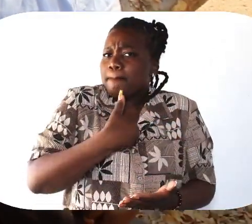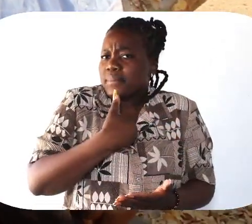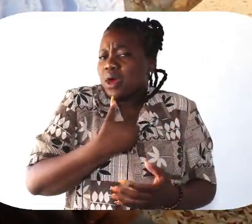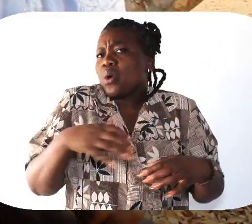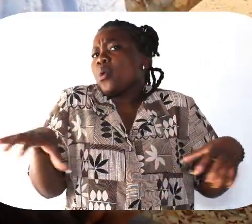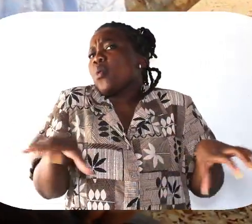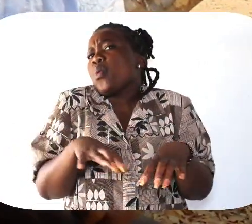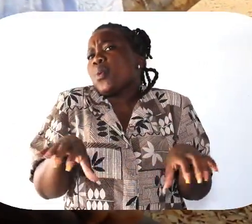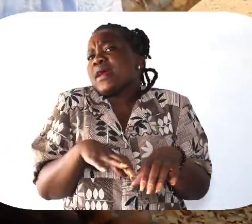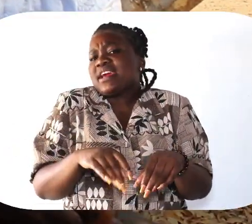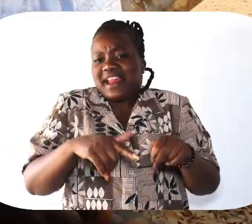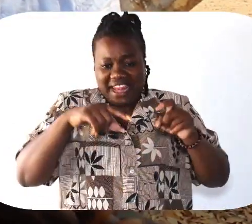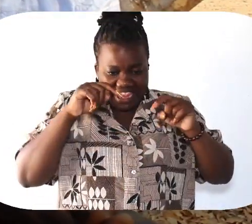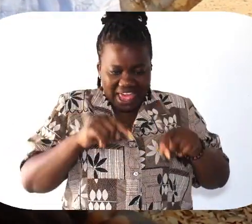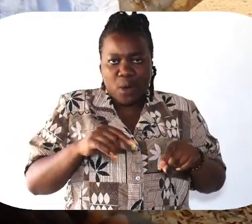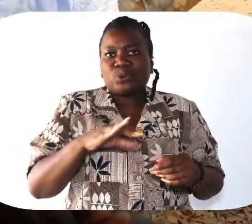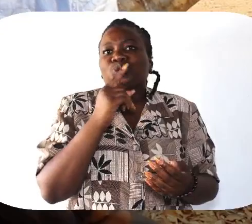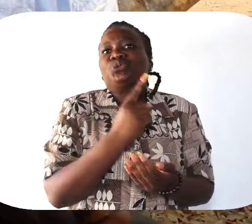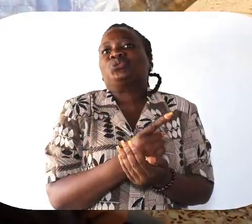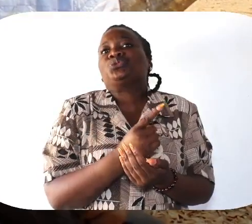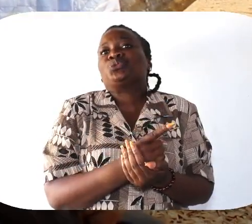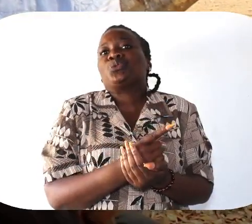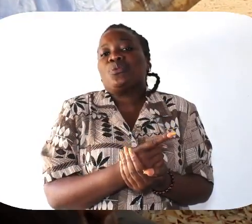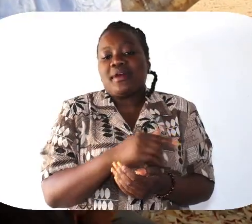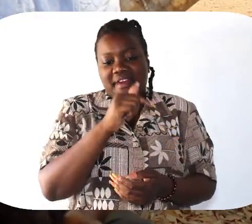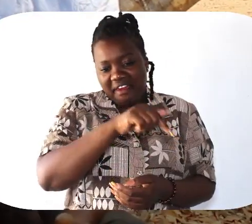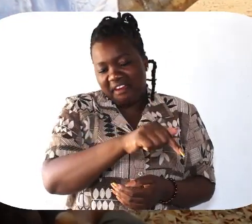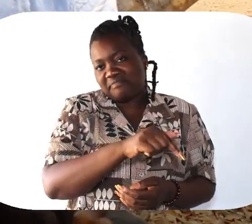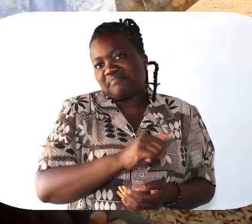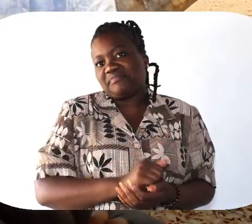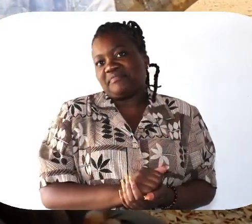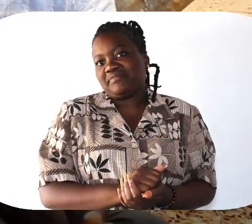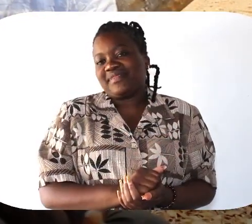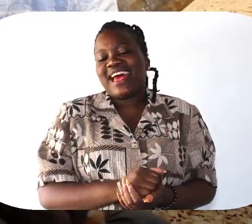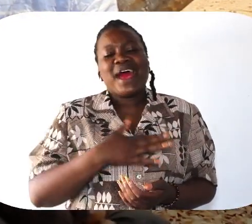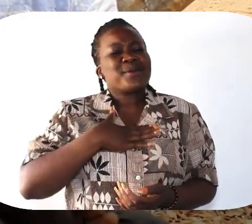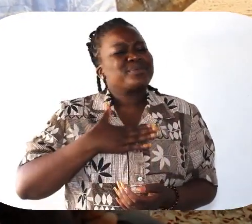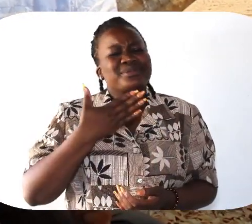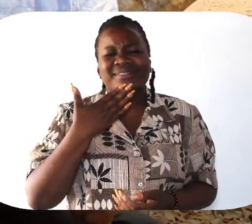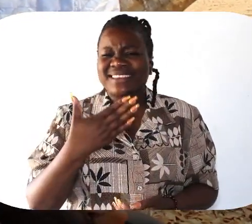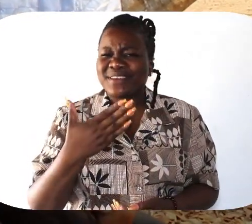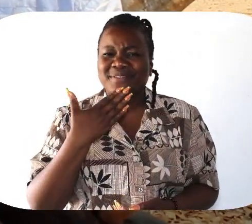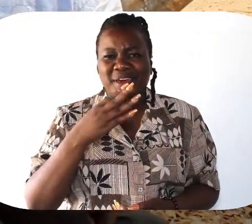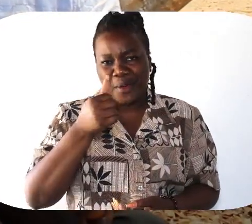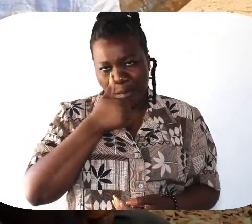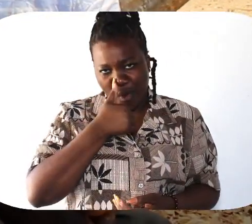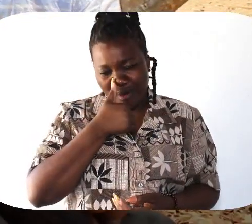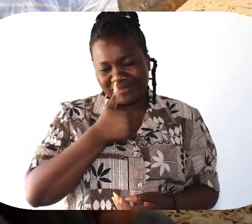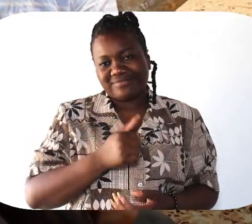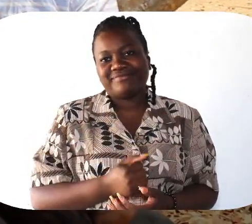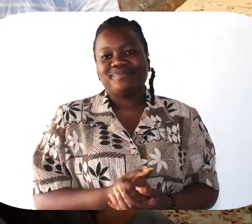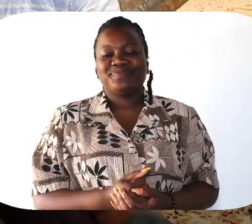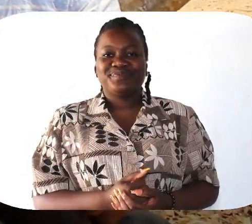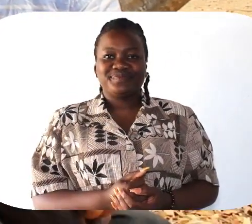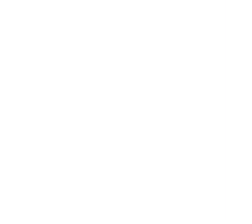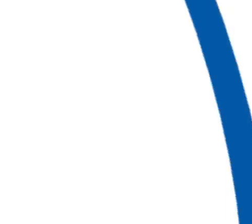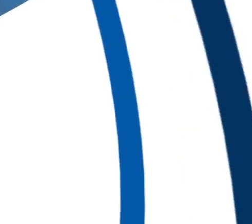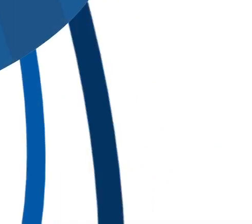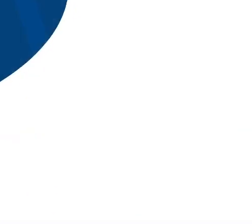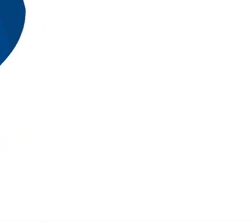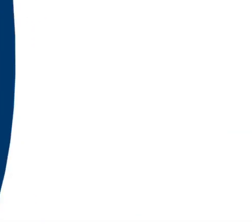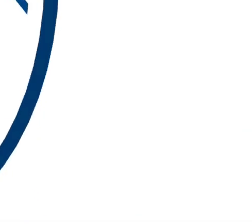wakadai kuti batsira nebasa iri retiri kushanda panapa ndoda kuzvitenda zvikuru.